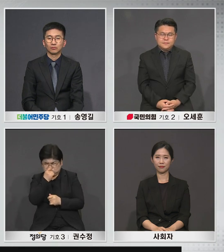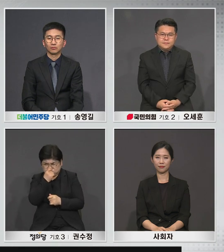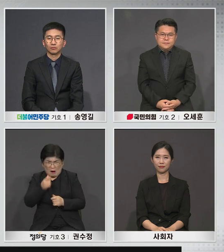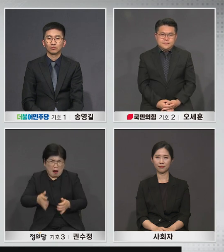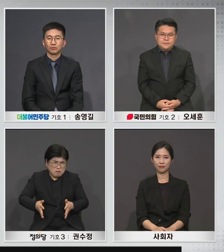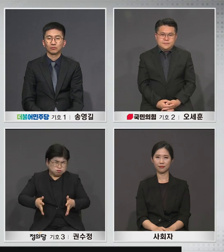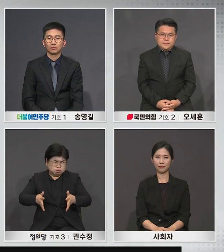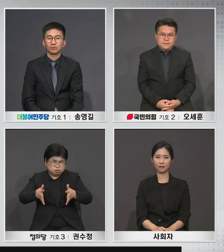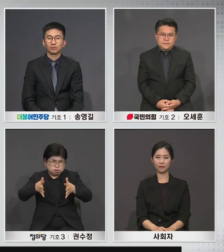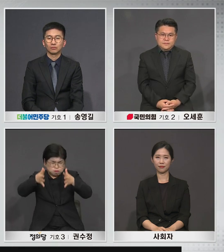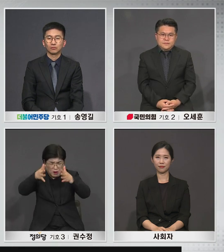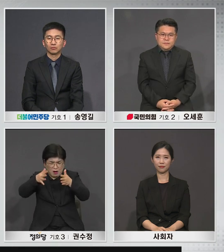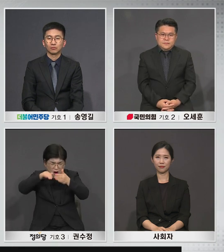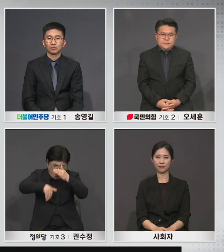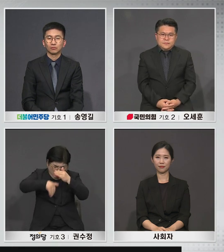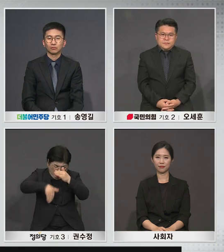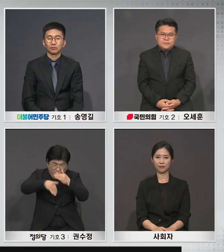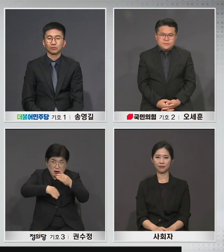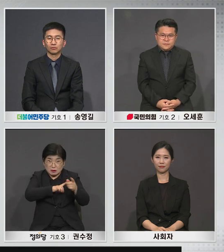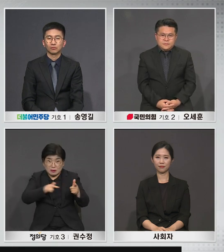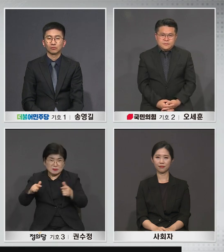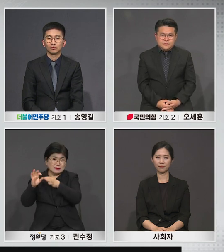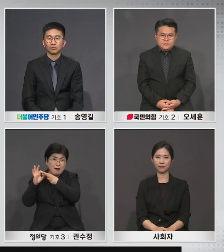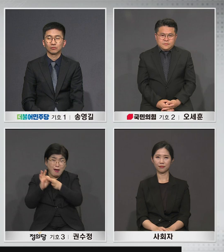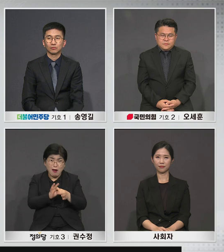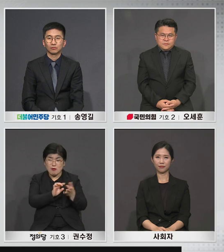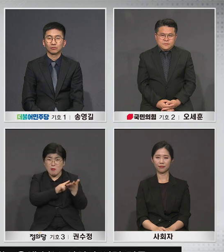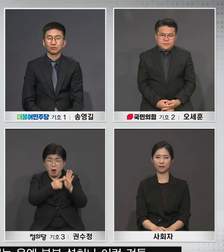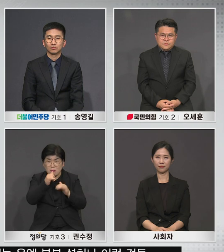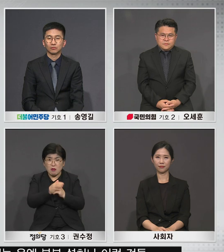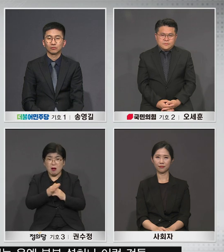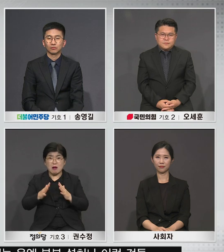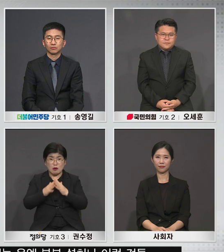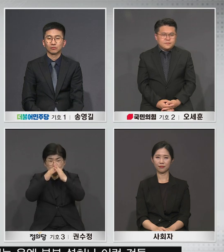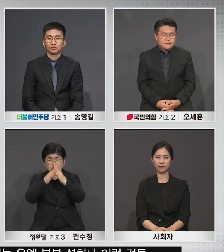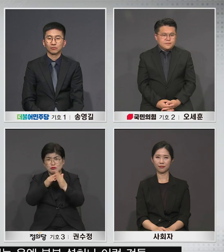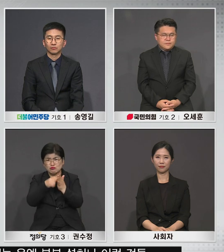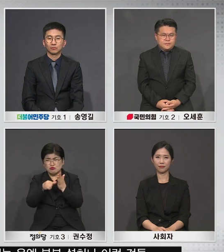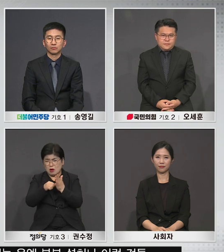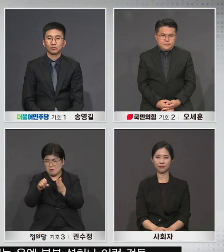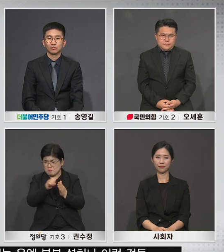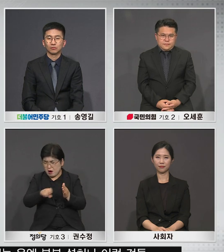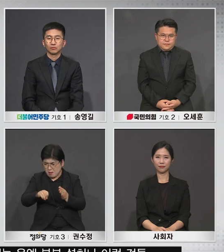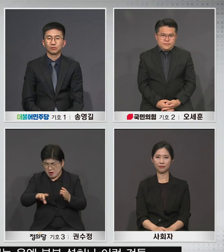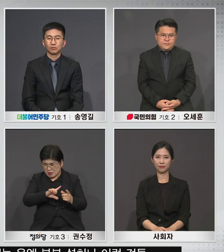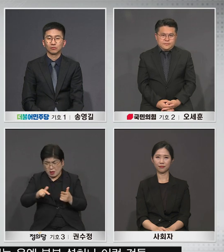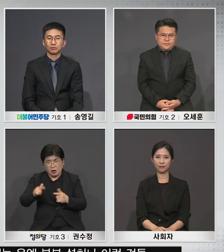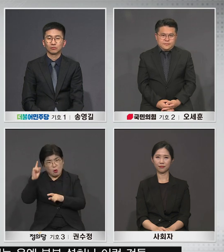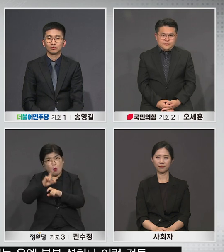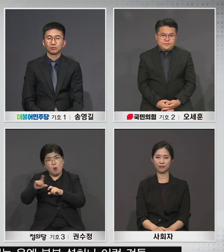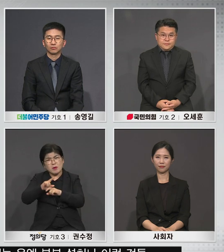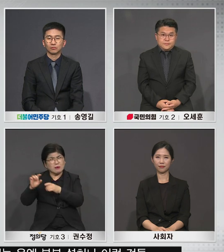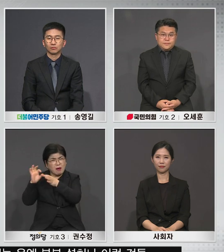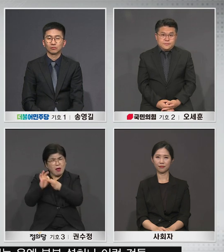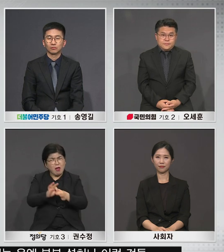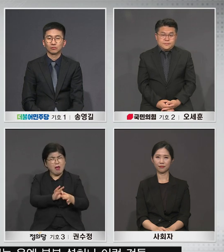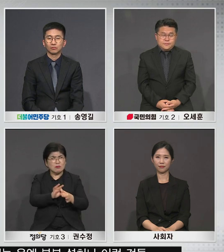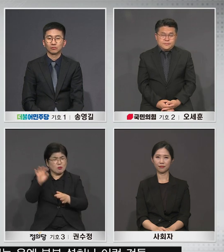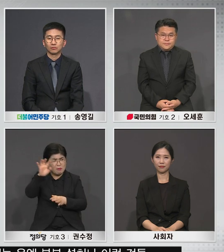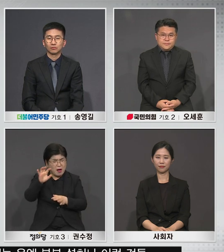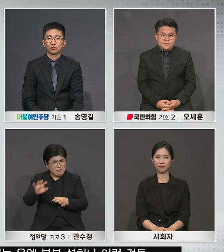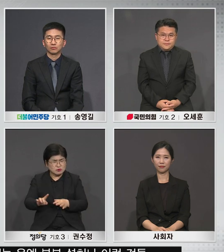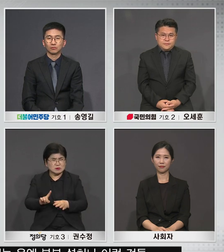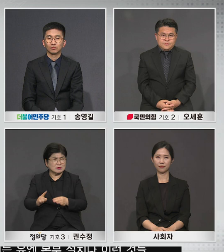쌓고 깊게 파는 부동산 정책으로 인해서 건축 폐기물이나 이런 것들에 대해서 고민할 수밖에 없는 그 지점을 계속 열고 계십니다.